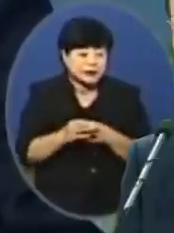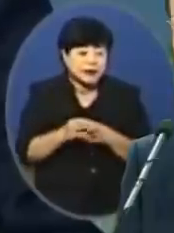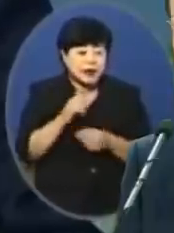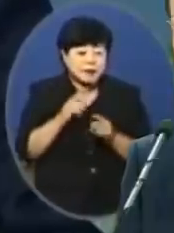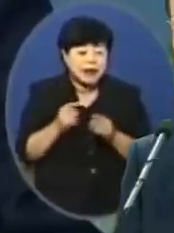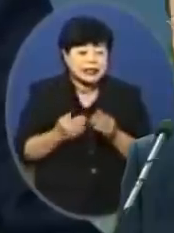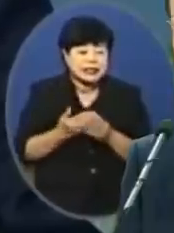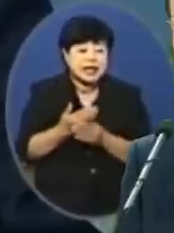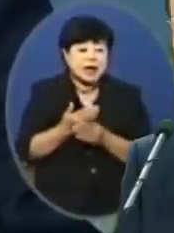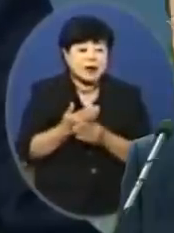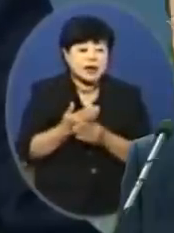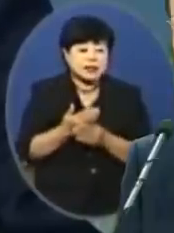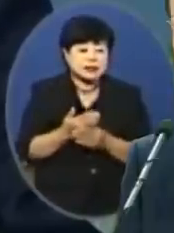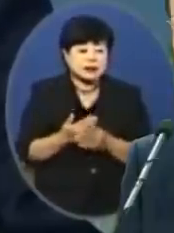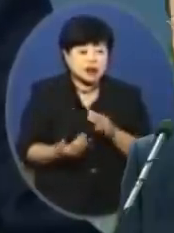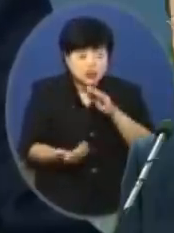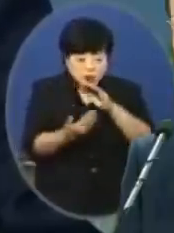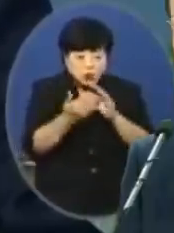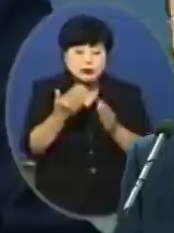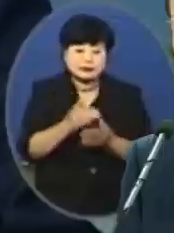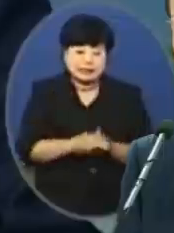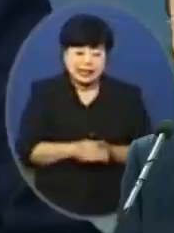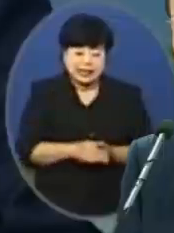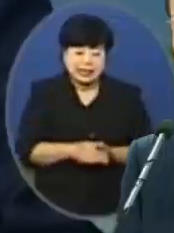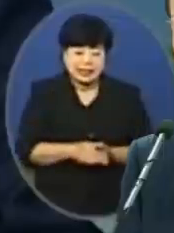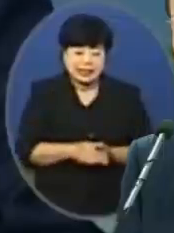말이 나가서 일을 이루신다.